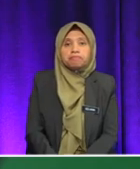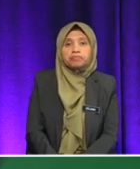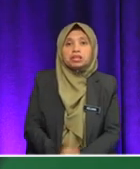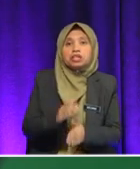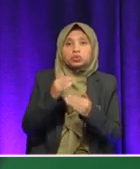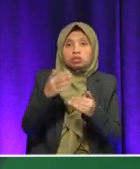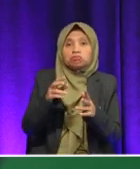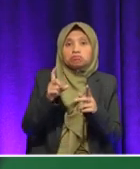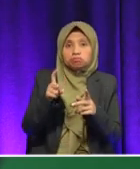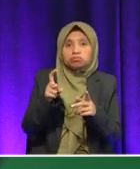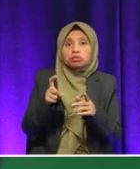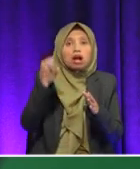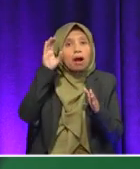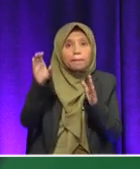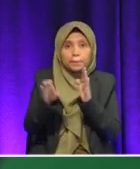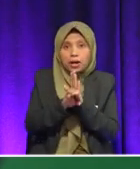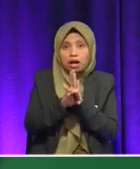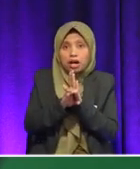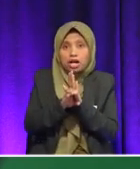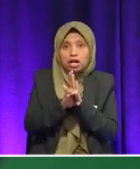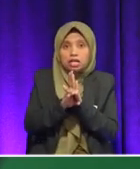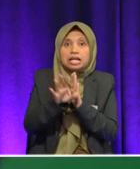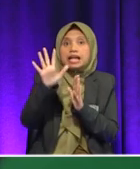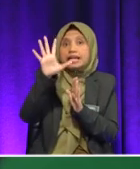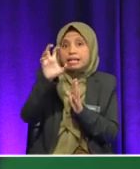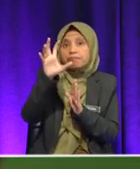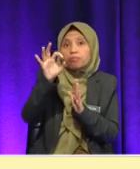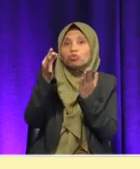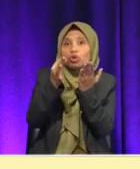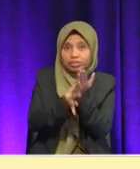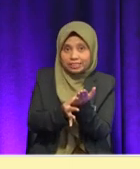tentunya gambar 50